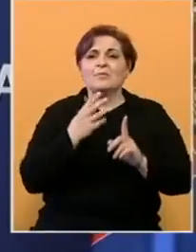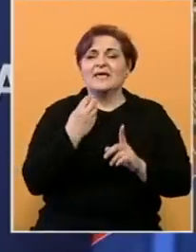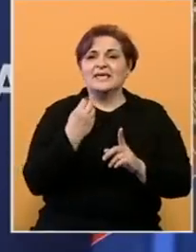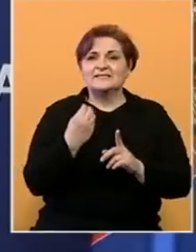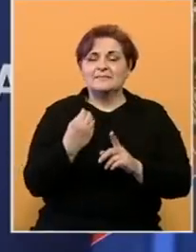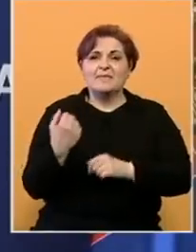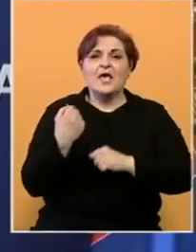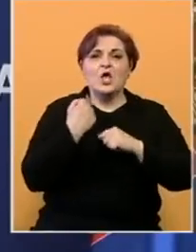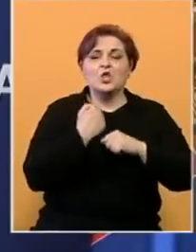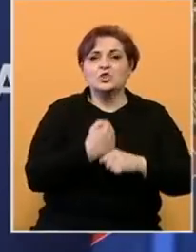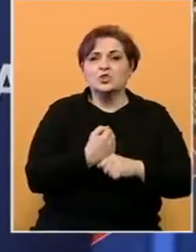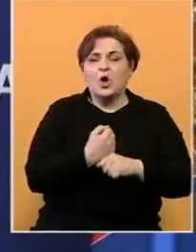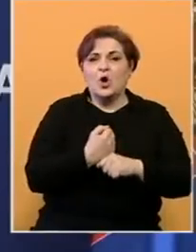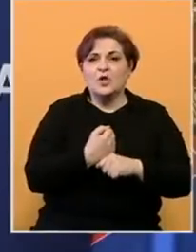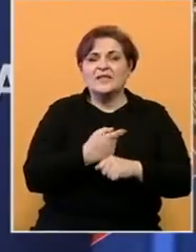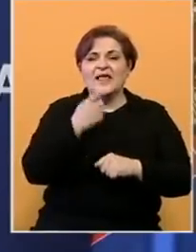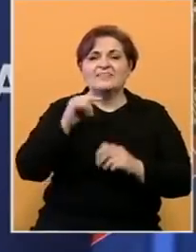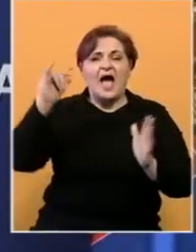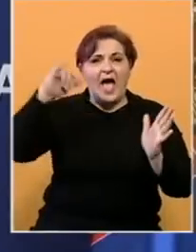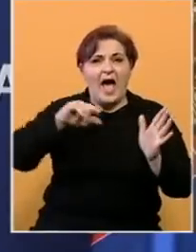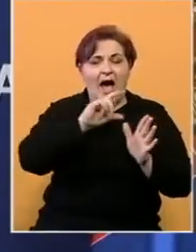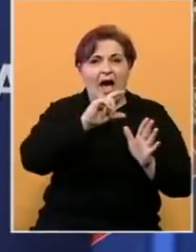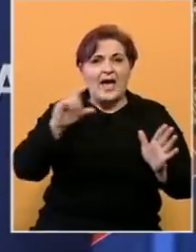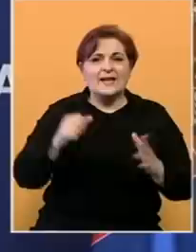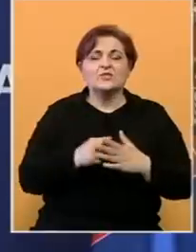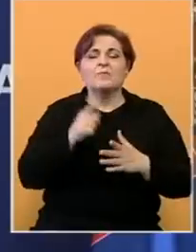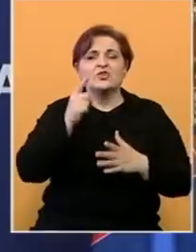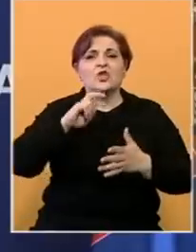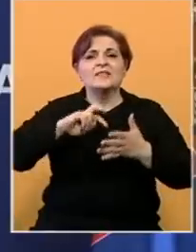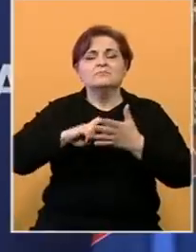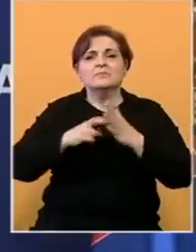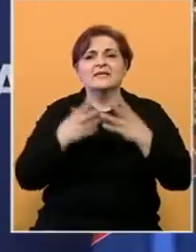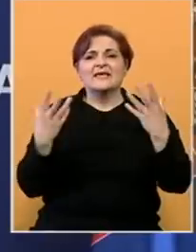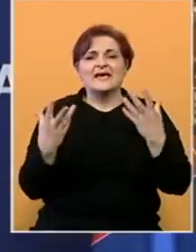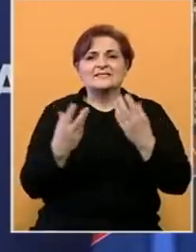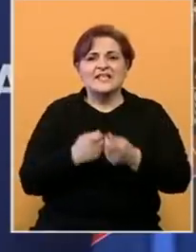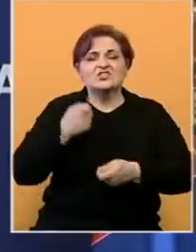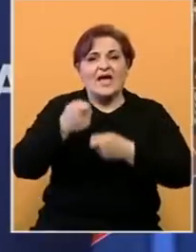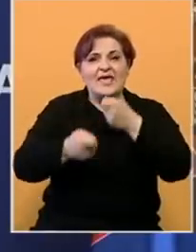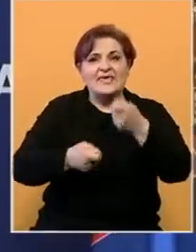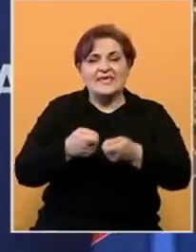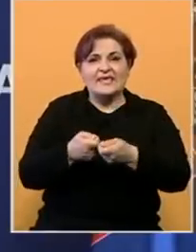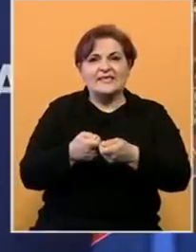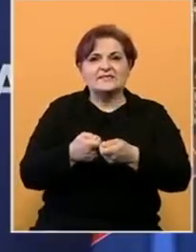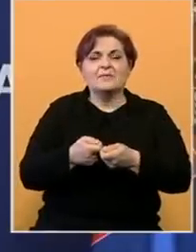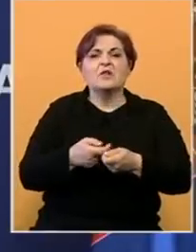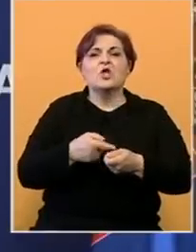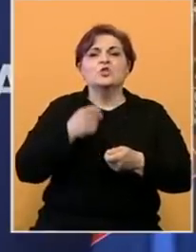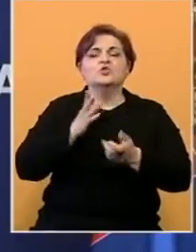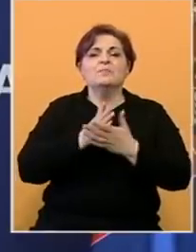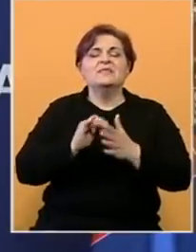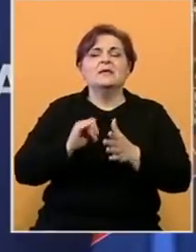je donela odluku da investira u taj aerodrom i mi smatramo da to je jedna strateška zajednička investicija. Taj aerodrom će sutra biti